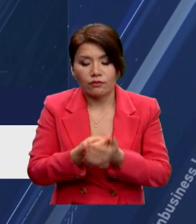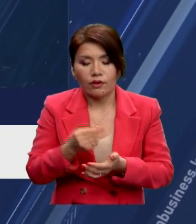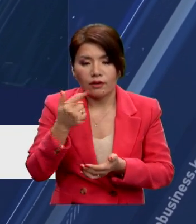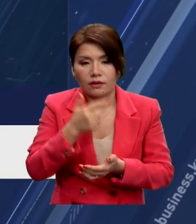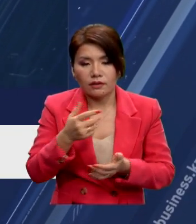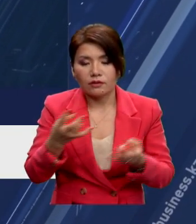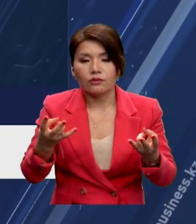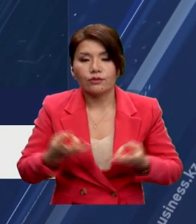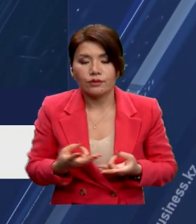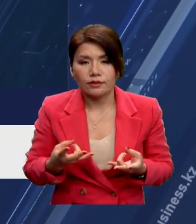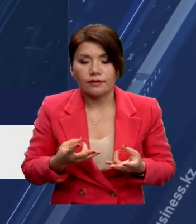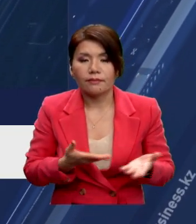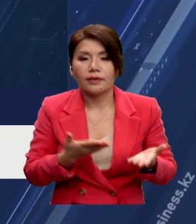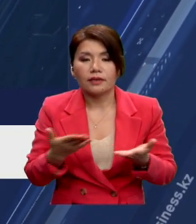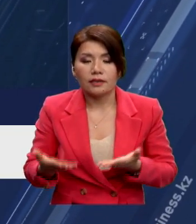государственное преступление.